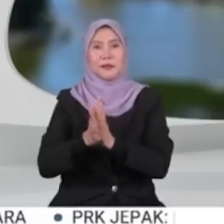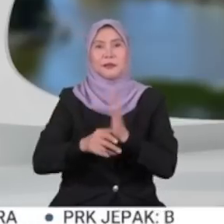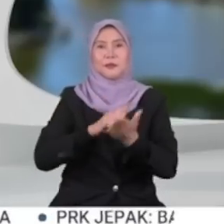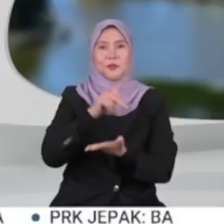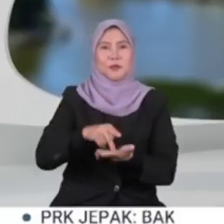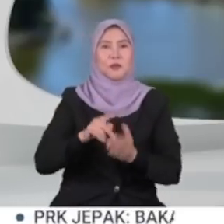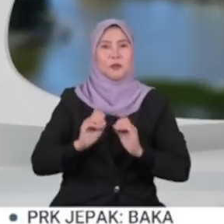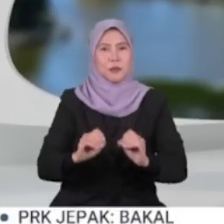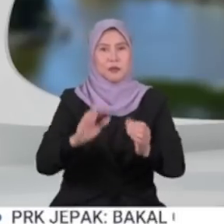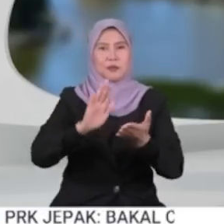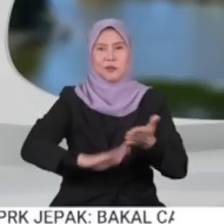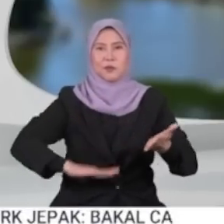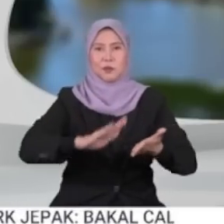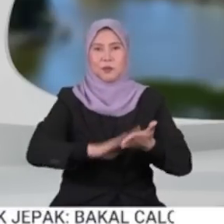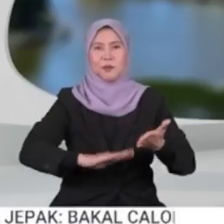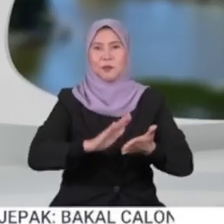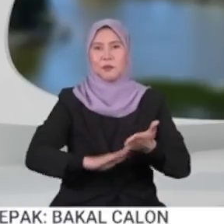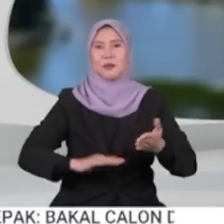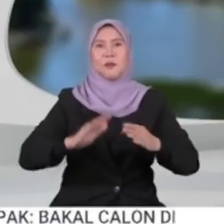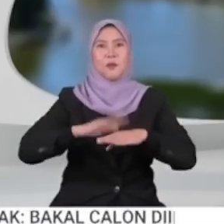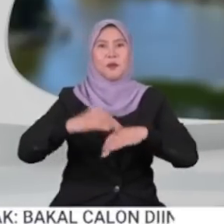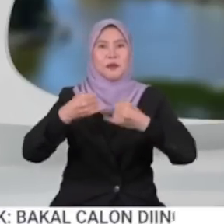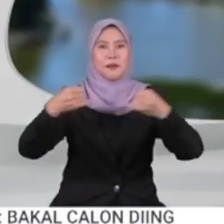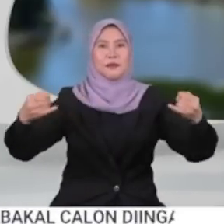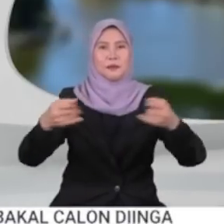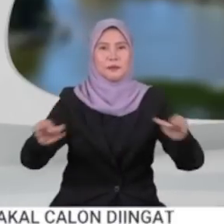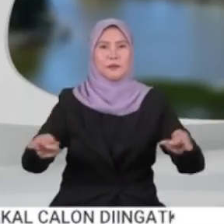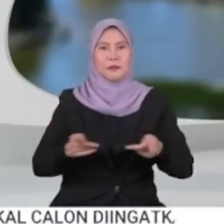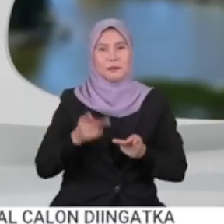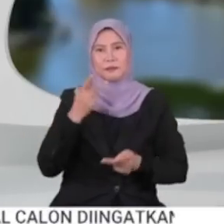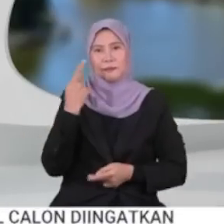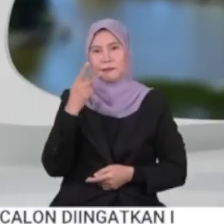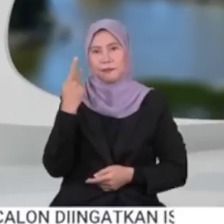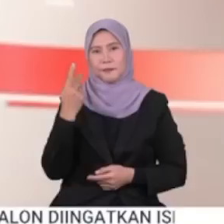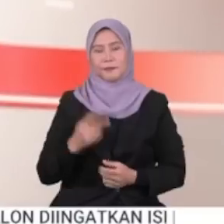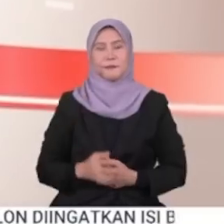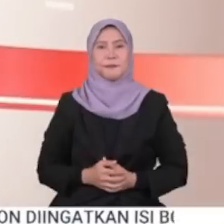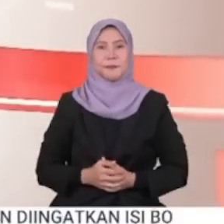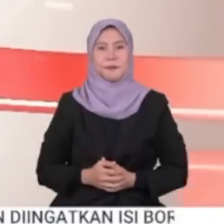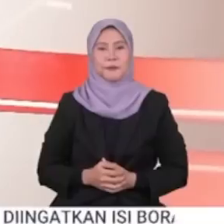pusat pengoperasian judi dalam talian di sekitar Kuching.